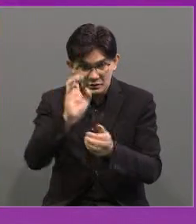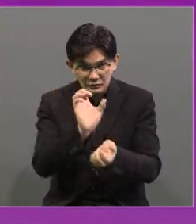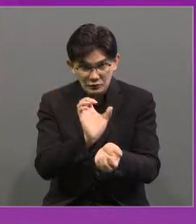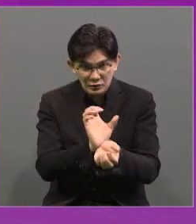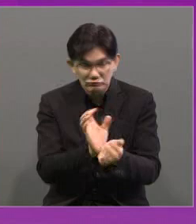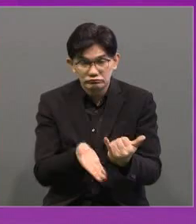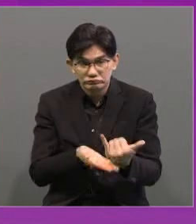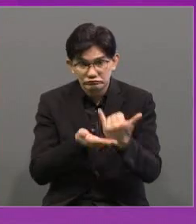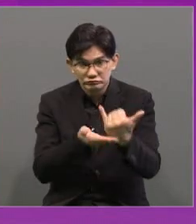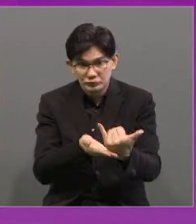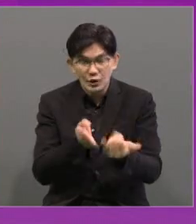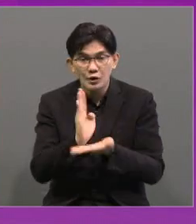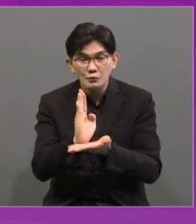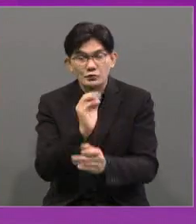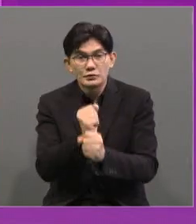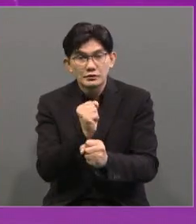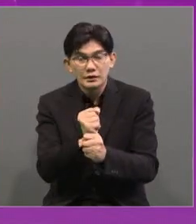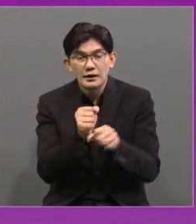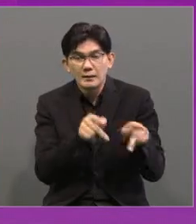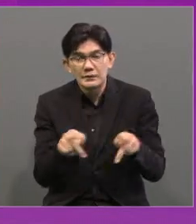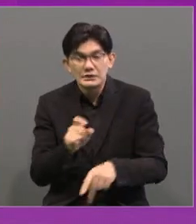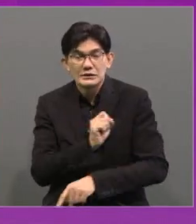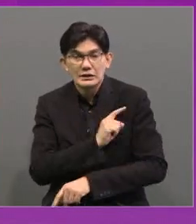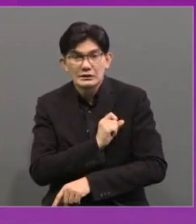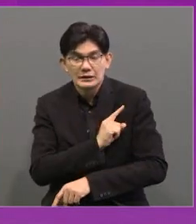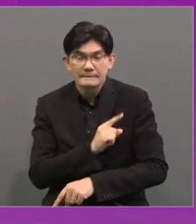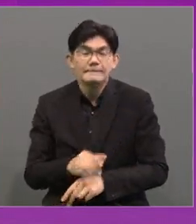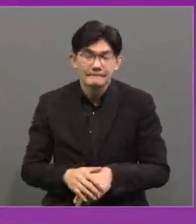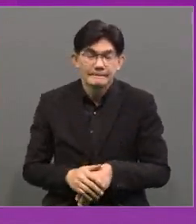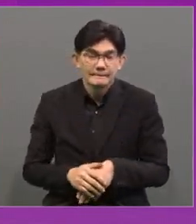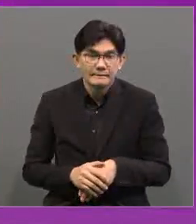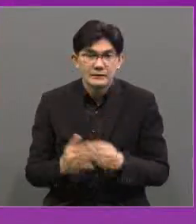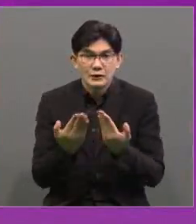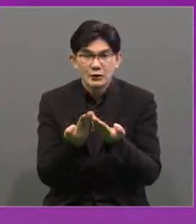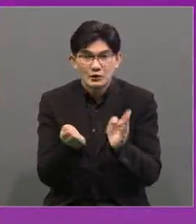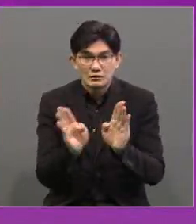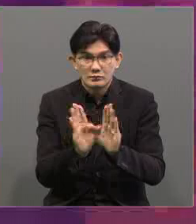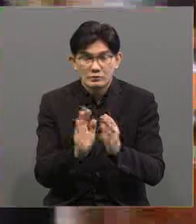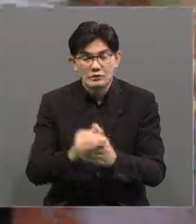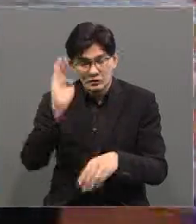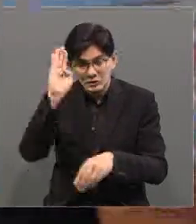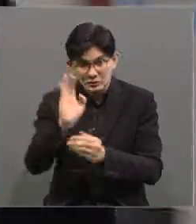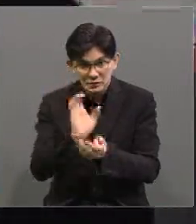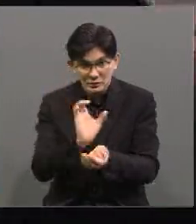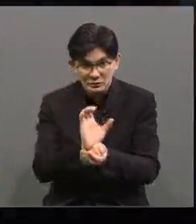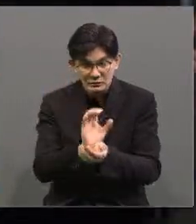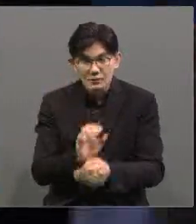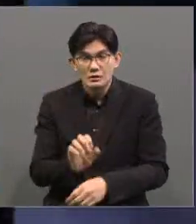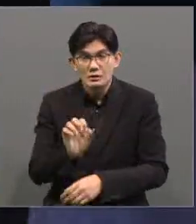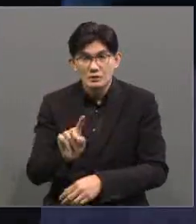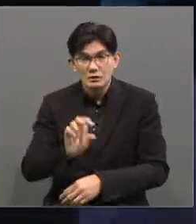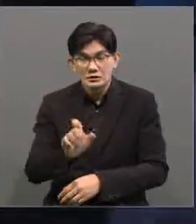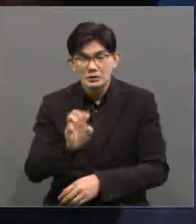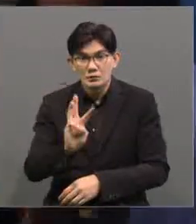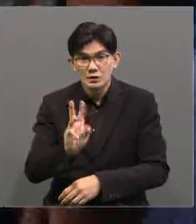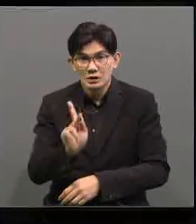ท่านที่เสียชีวิตไปบำเพ็ญกุศลตามพิธีทางศาสนาค่ะครอบครัวของพันตำรวจตรีศิวกรสายบั